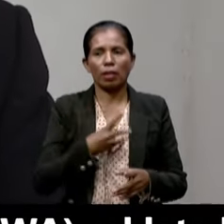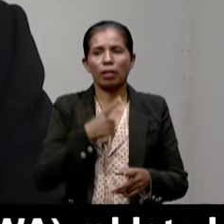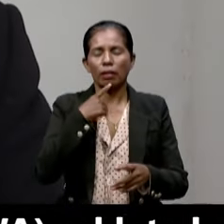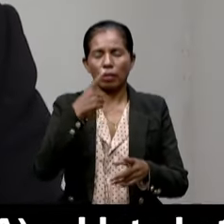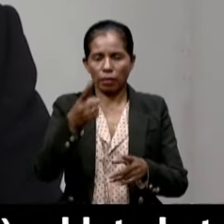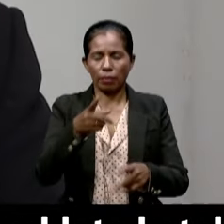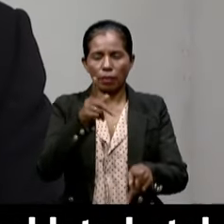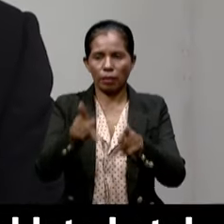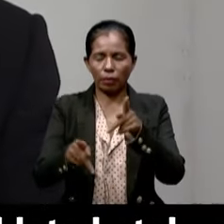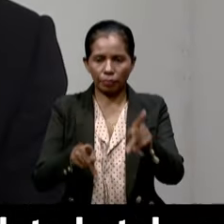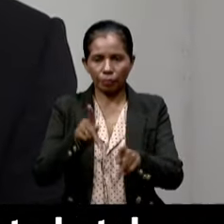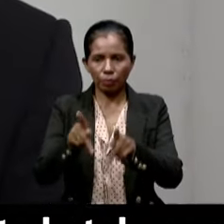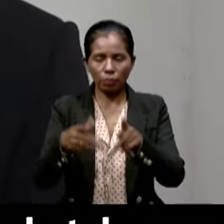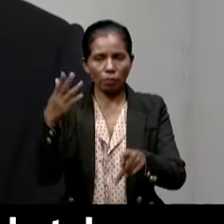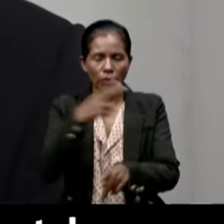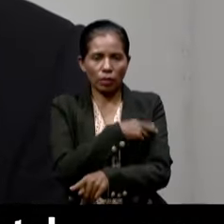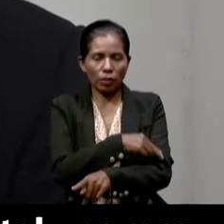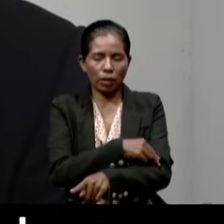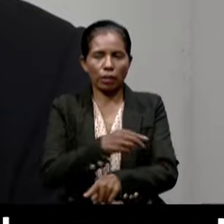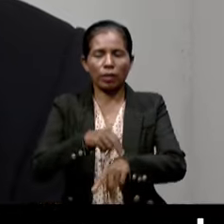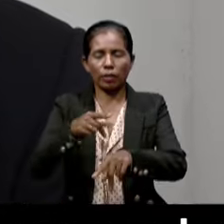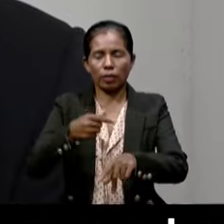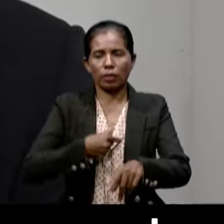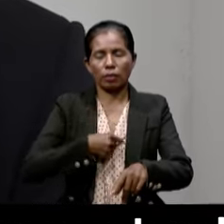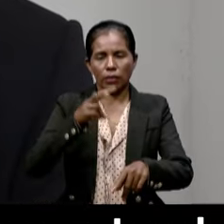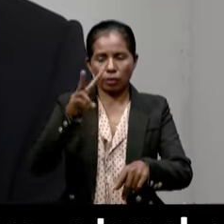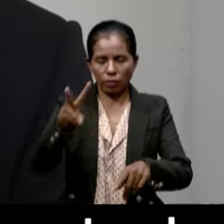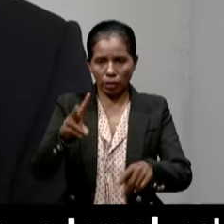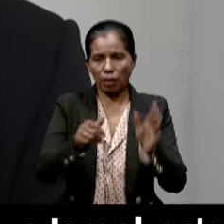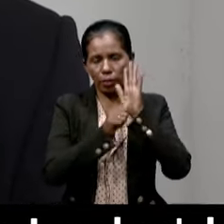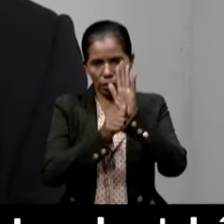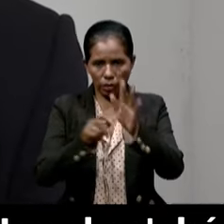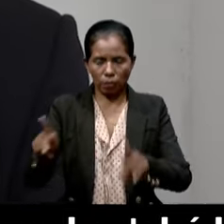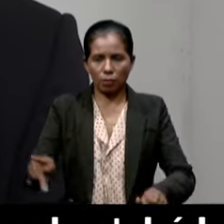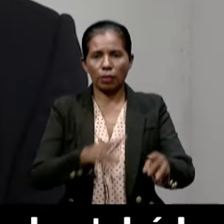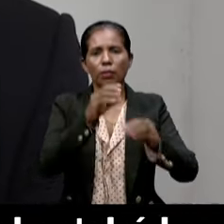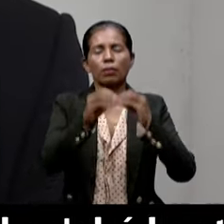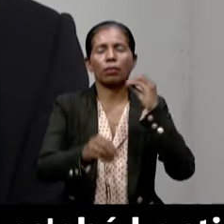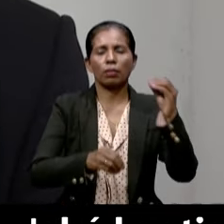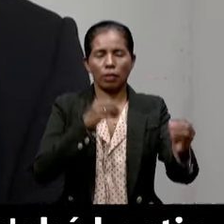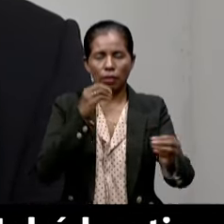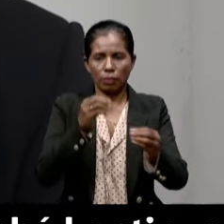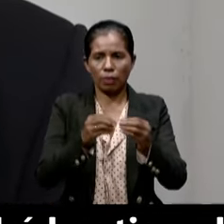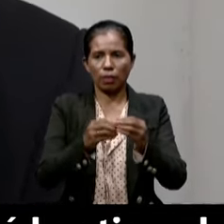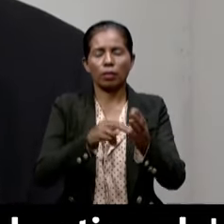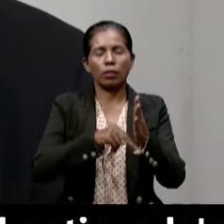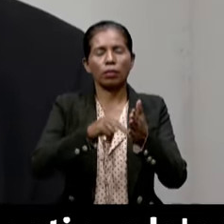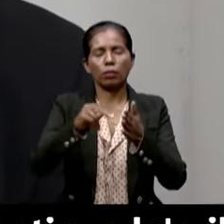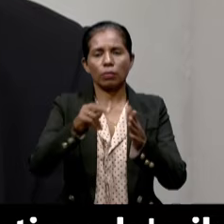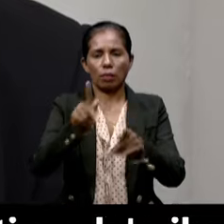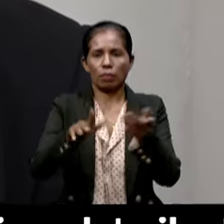kezeria operasionaliza hospital nasional gido pengers atu apresenta mai publik ono wes tendensiu numru ema